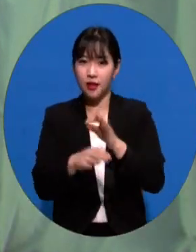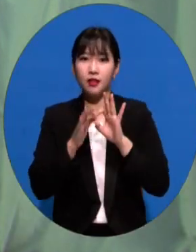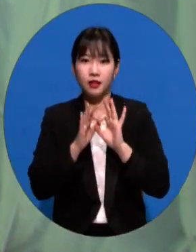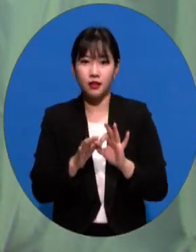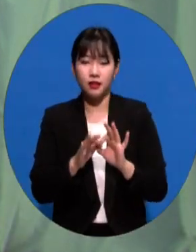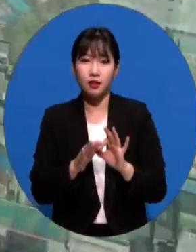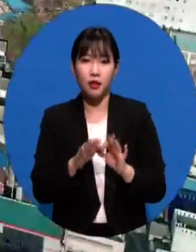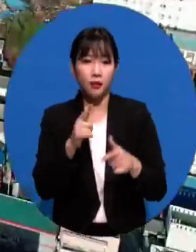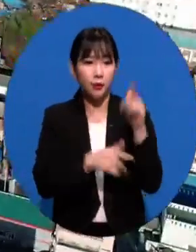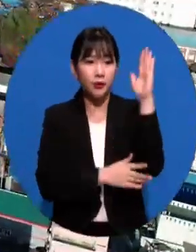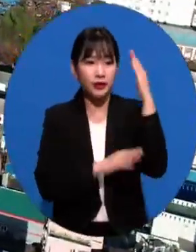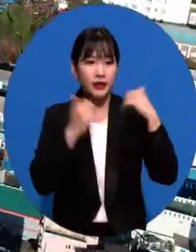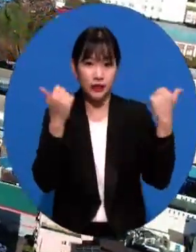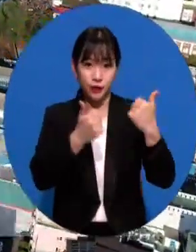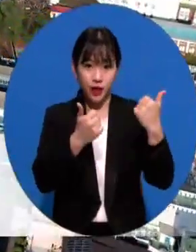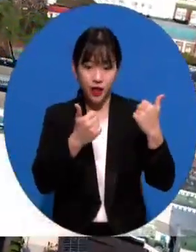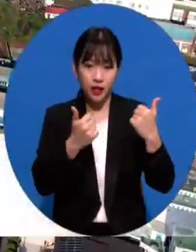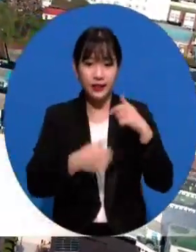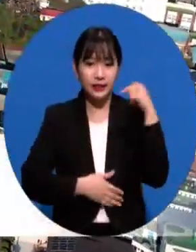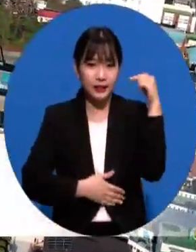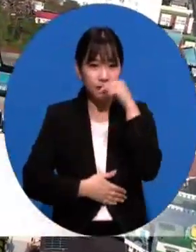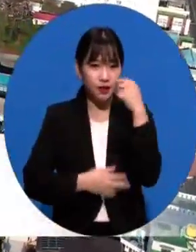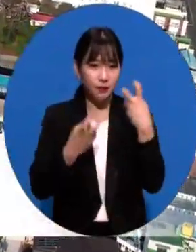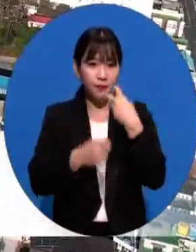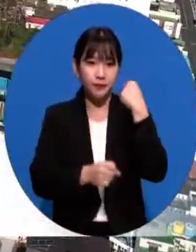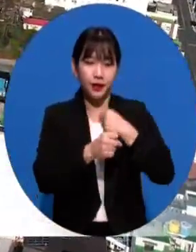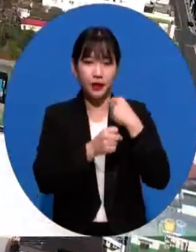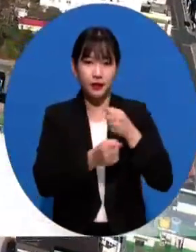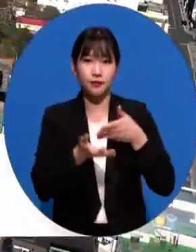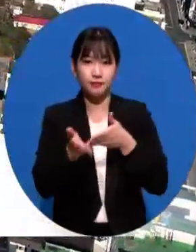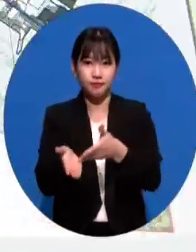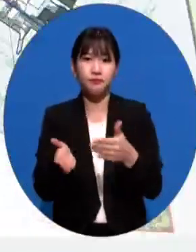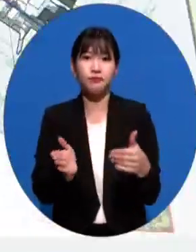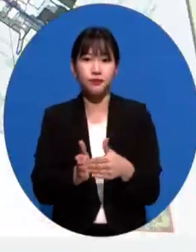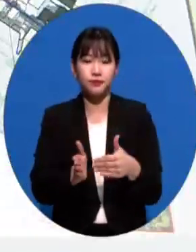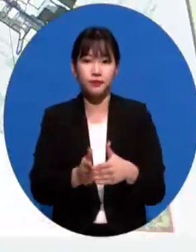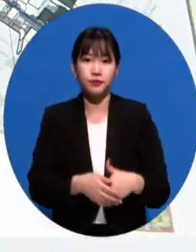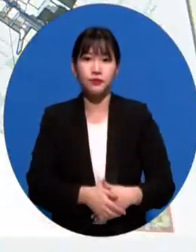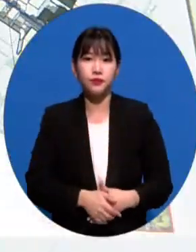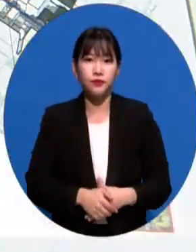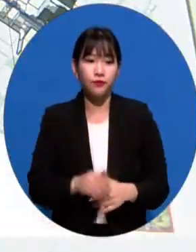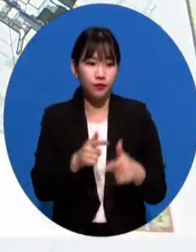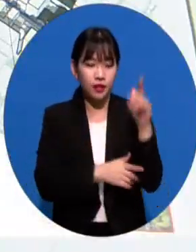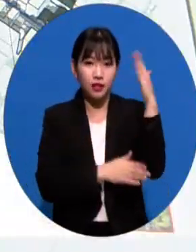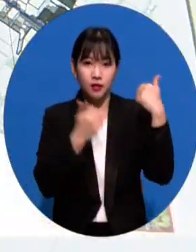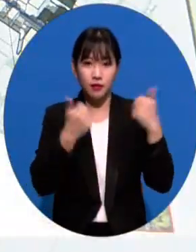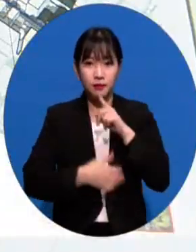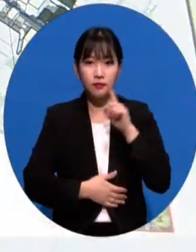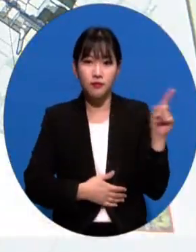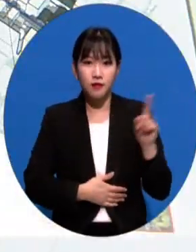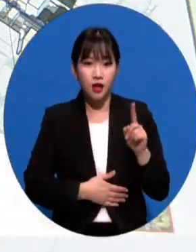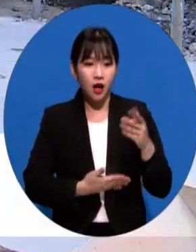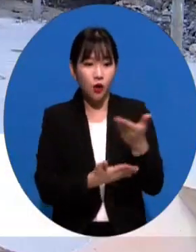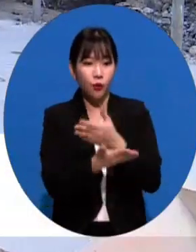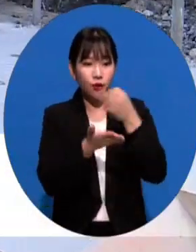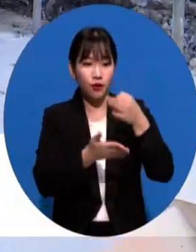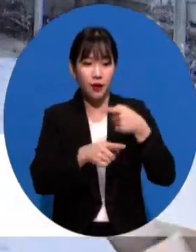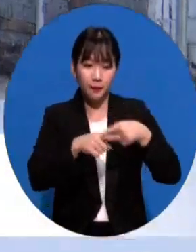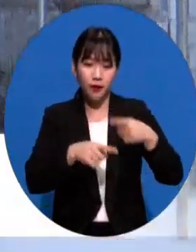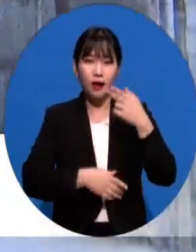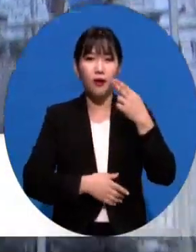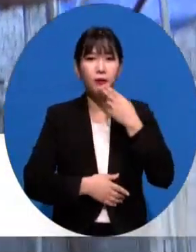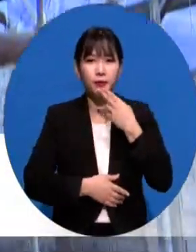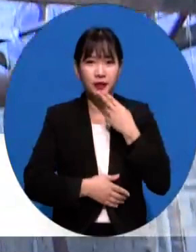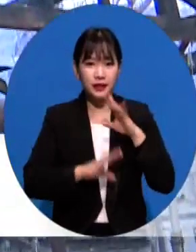매입과 관련해 목포시 의회가 철저한 대책 마련을 촉구했습니다 목포시 의회는 공유재산 심의를